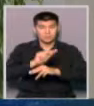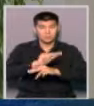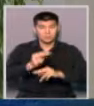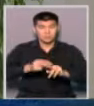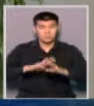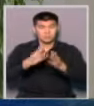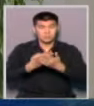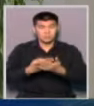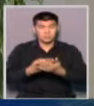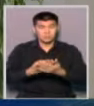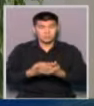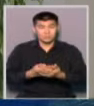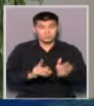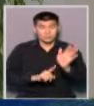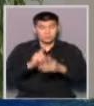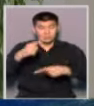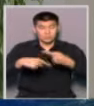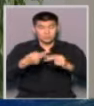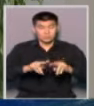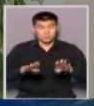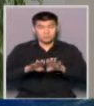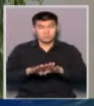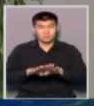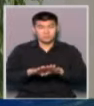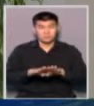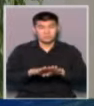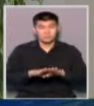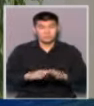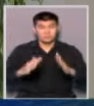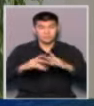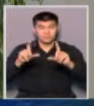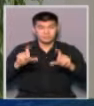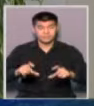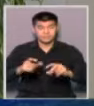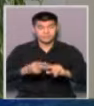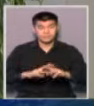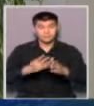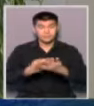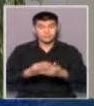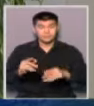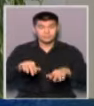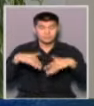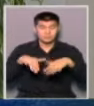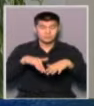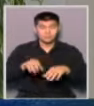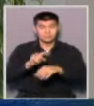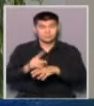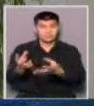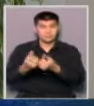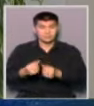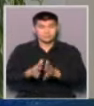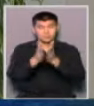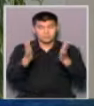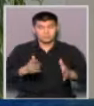үшін енді ары қарата үйде отырып жаңағы тігін тігіп заказ алуымызға